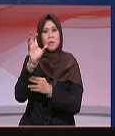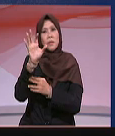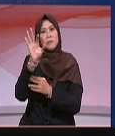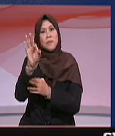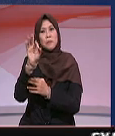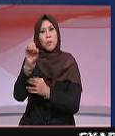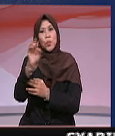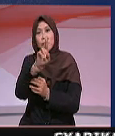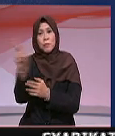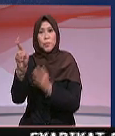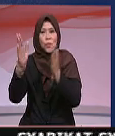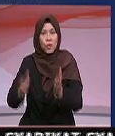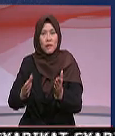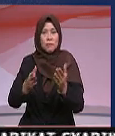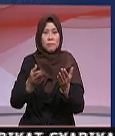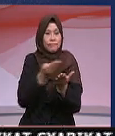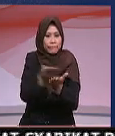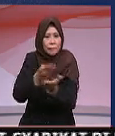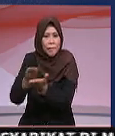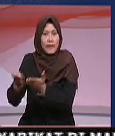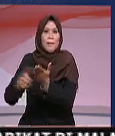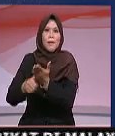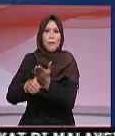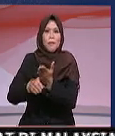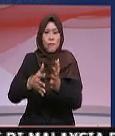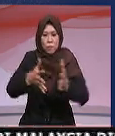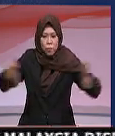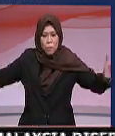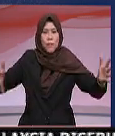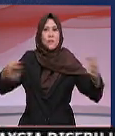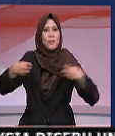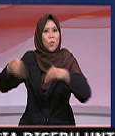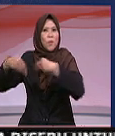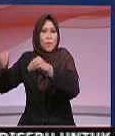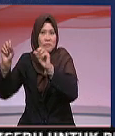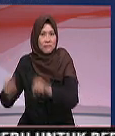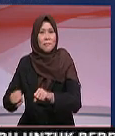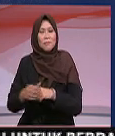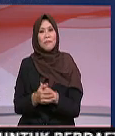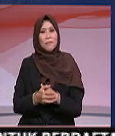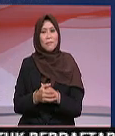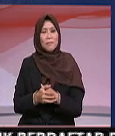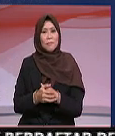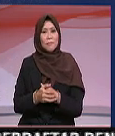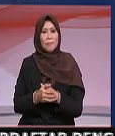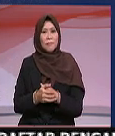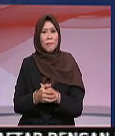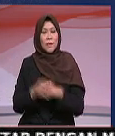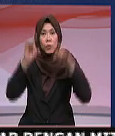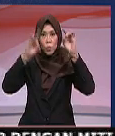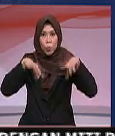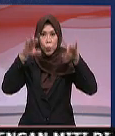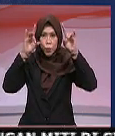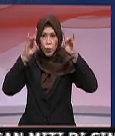690,800 orang pengguna untuk jumlah dadah yang kita rampas ini. Dan untuk ujian